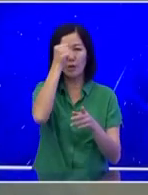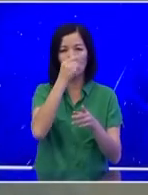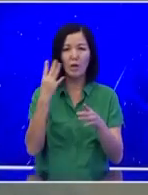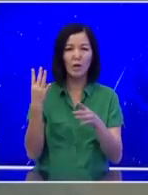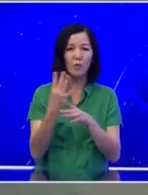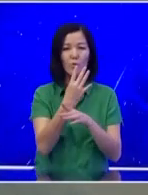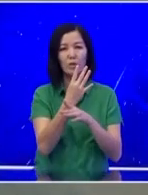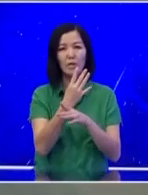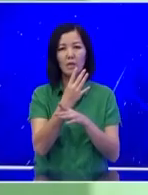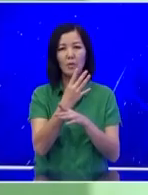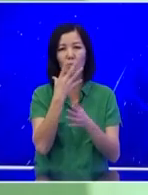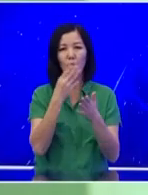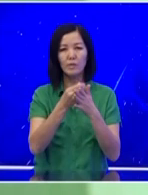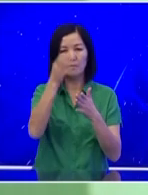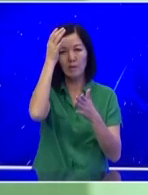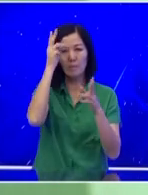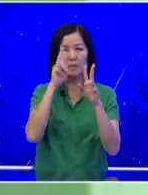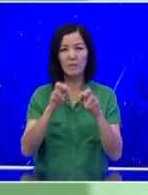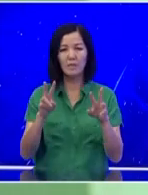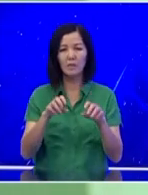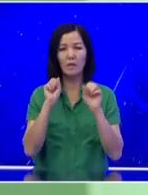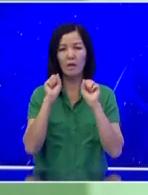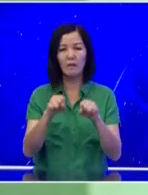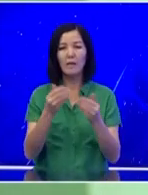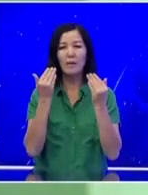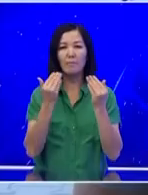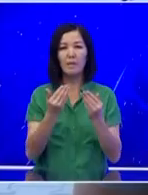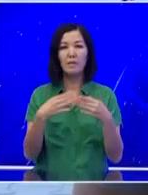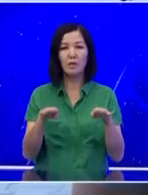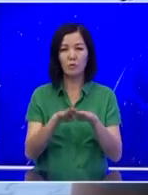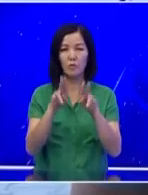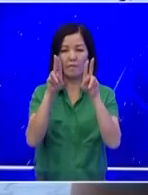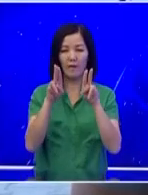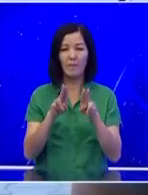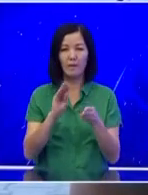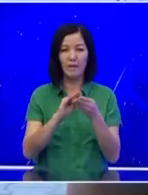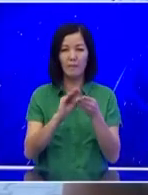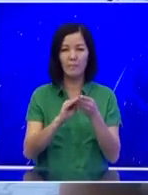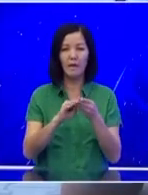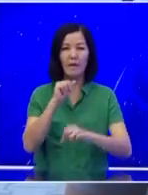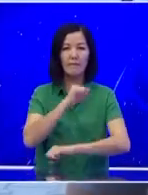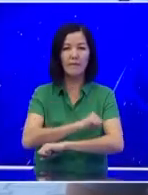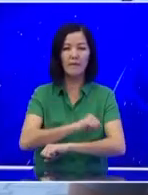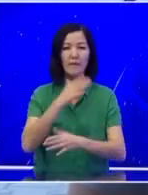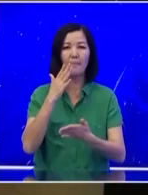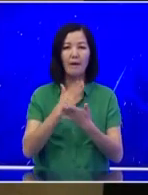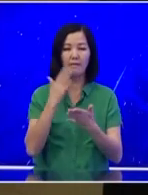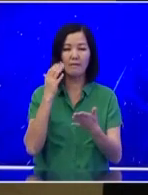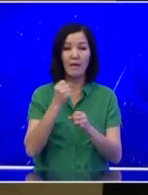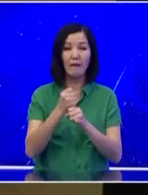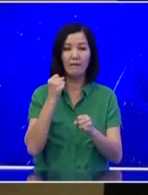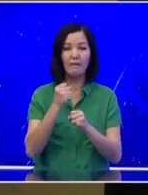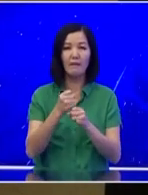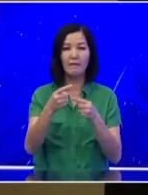мектеп оқушысы өз білімін тексере алатын. Биылда сол формат, тек бұл жолы тәртіп қатал. Елдегі жағдайға байланысты